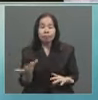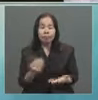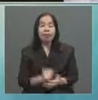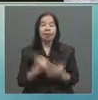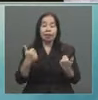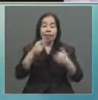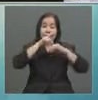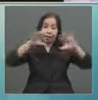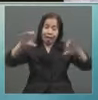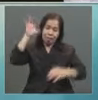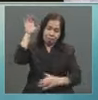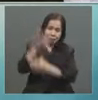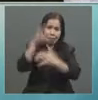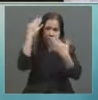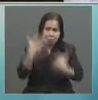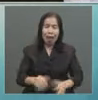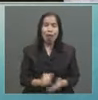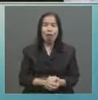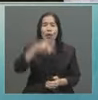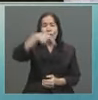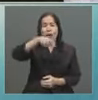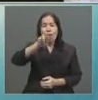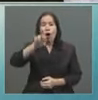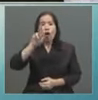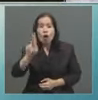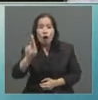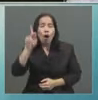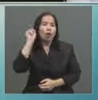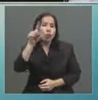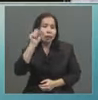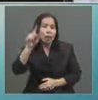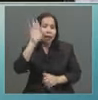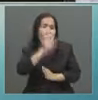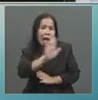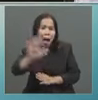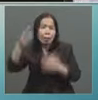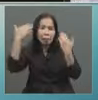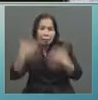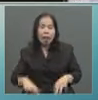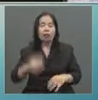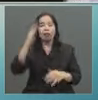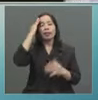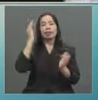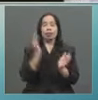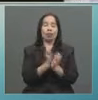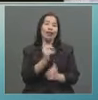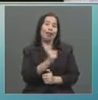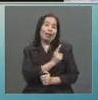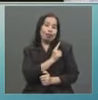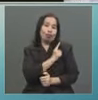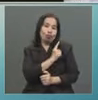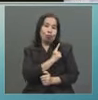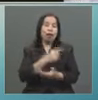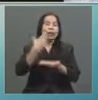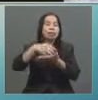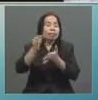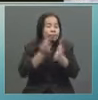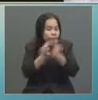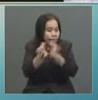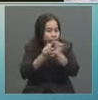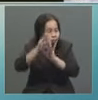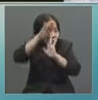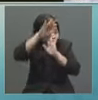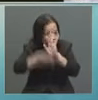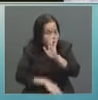กาศเป็นสถานการณ์ฉุกเฉินท่านในฐานะตำรวจคงจะได้มาให้แนวทางนโยบายที่เ